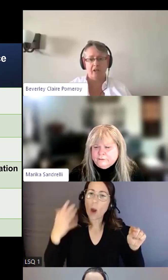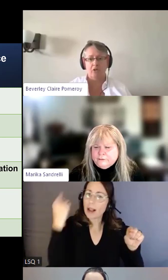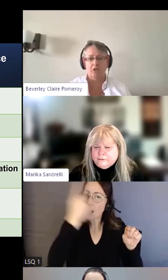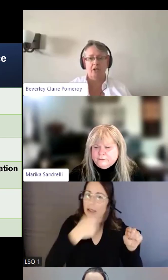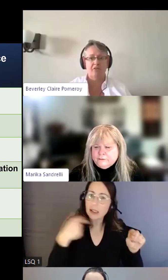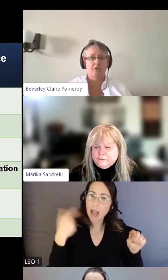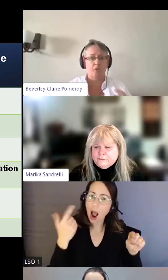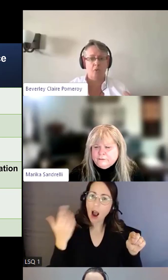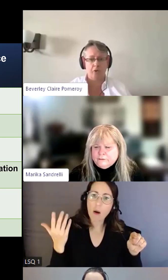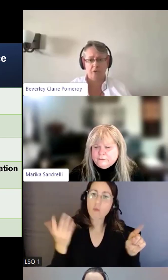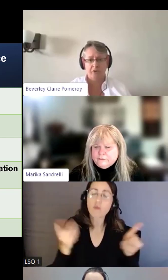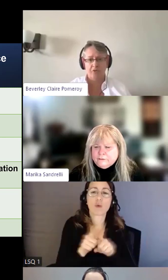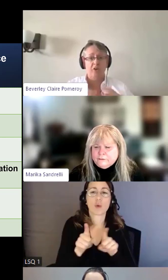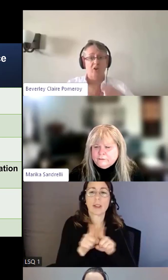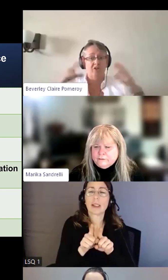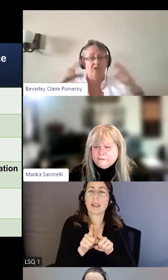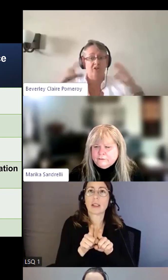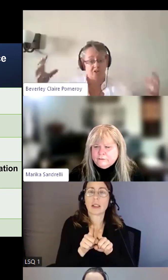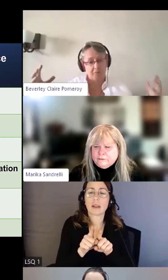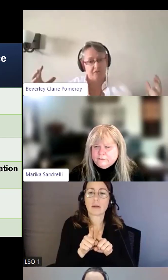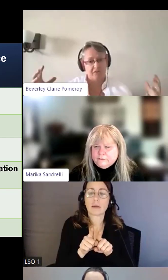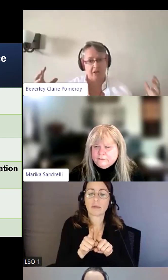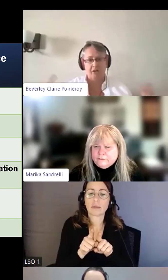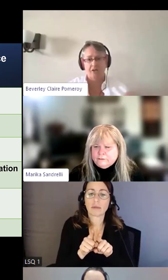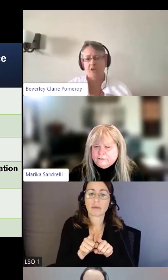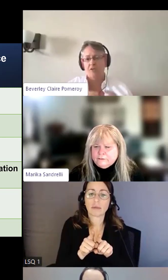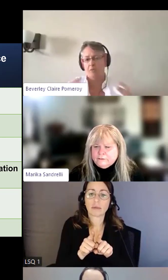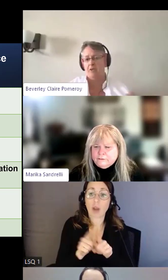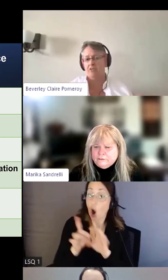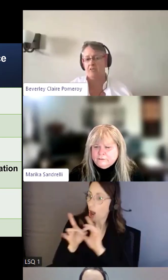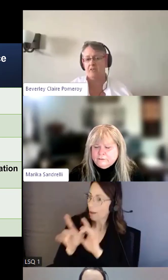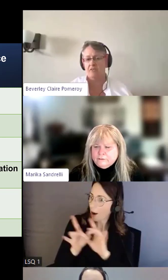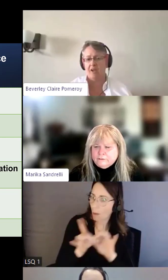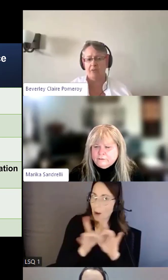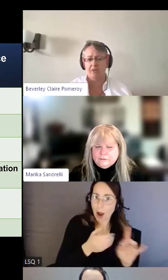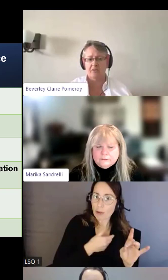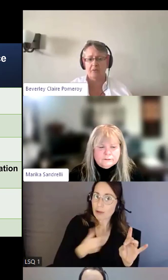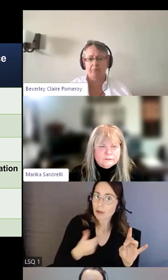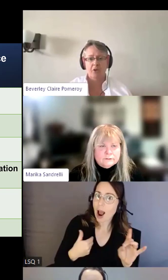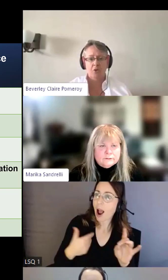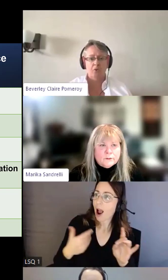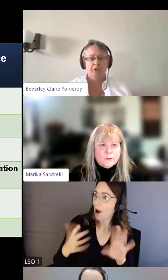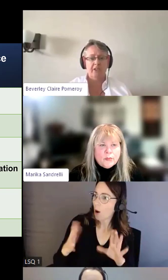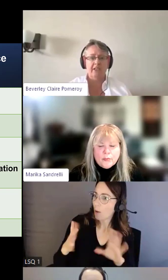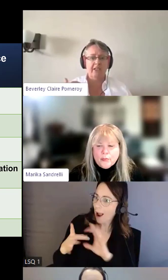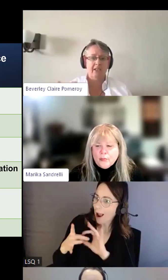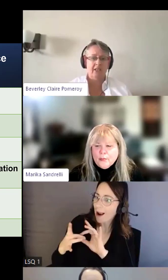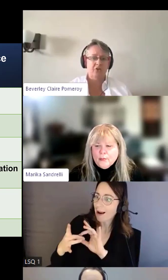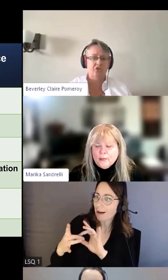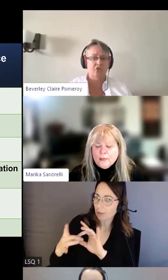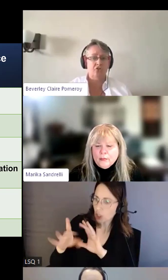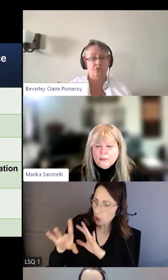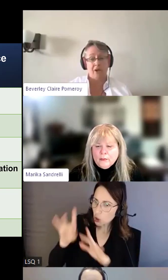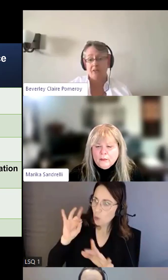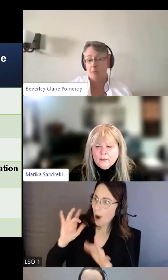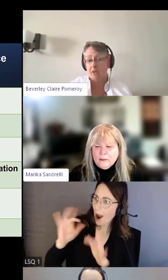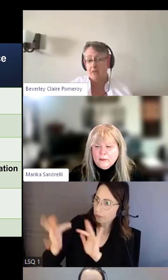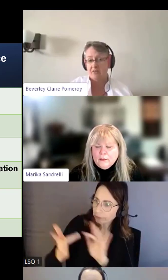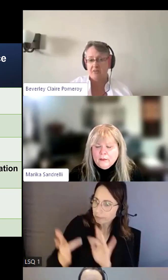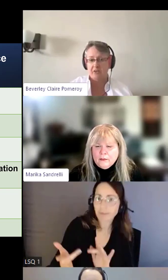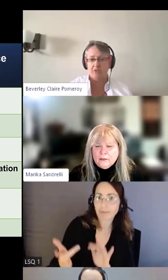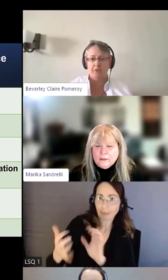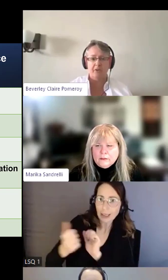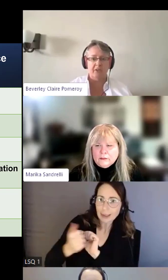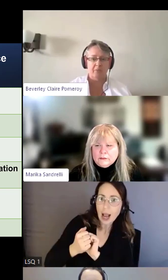collaboration, le choix, la connexion, à quoi ça ressemble dans nos systèmes de soins et aussi de penser à des compétences qui sont basées sur les